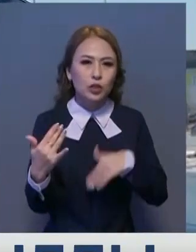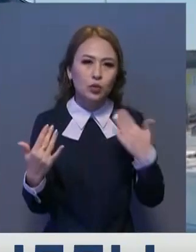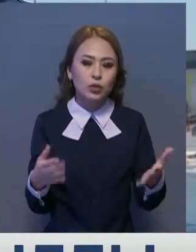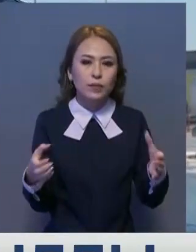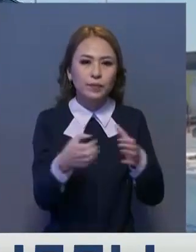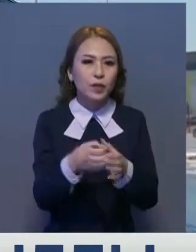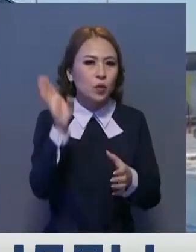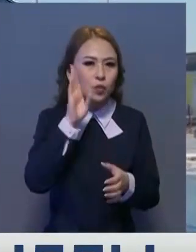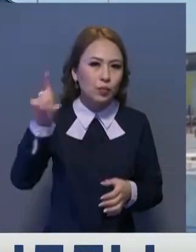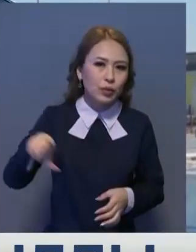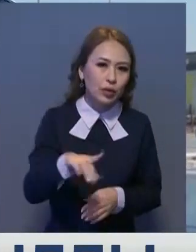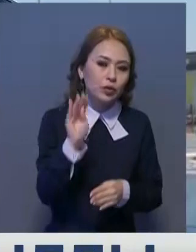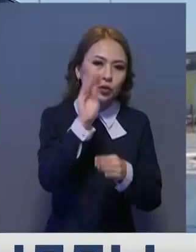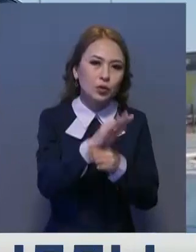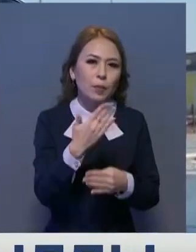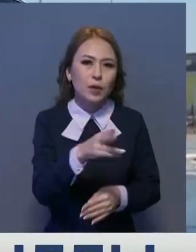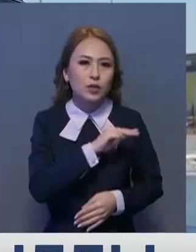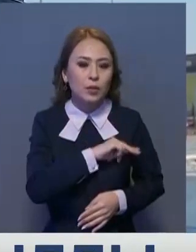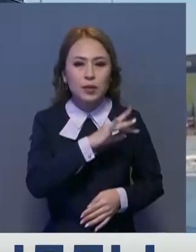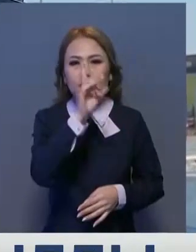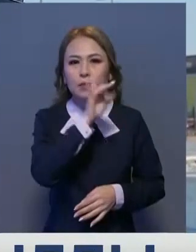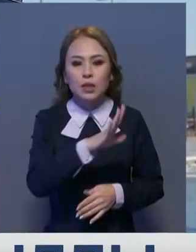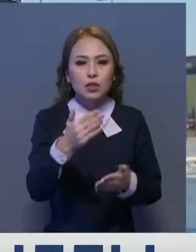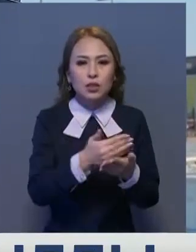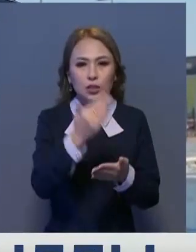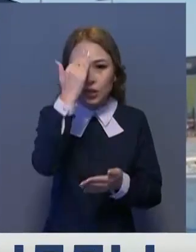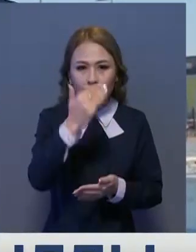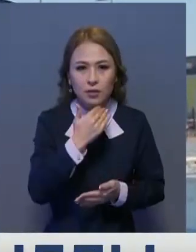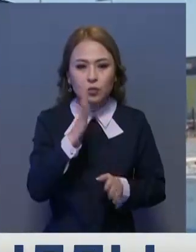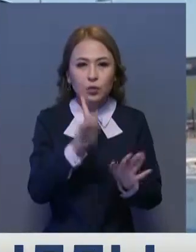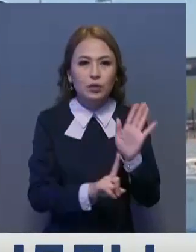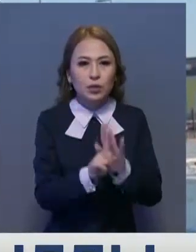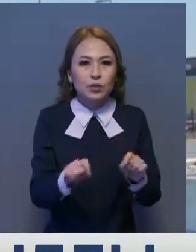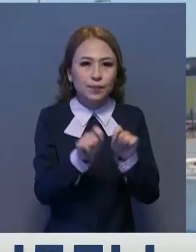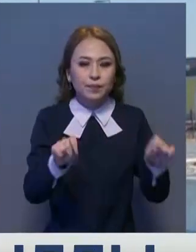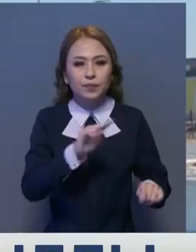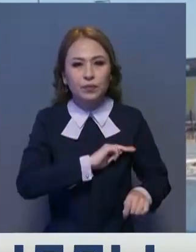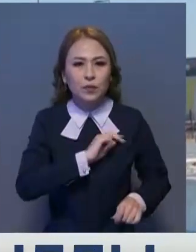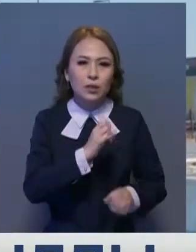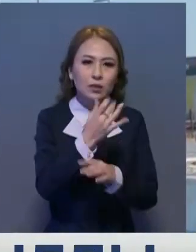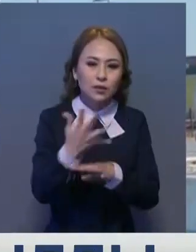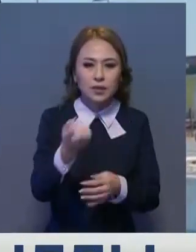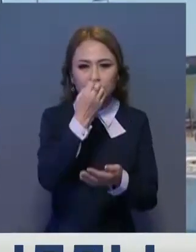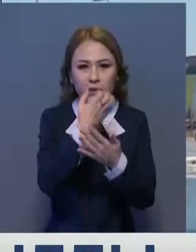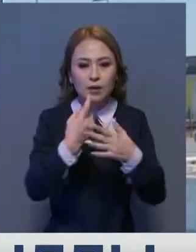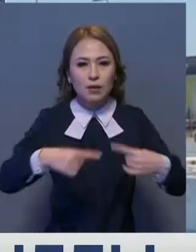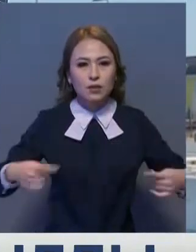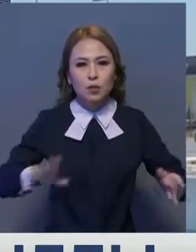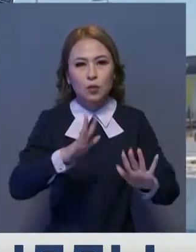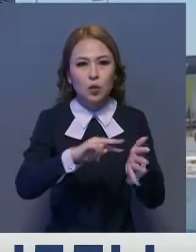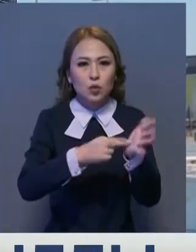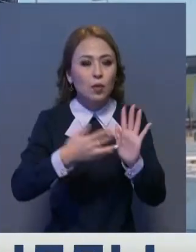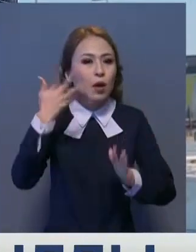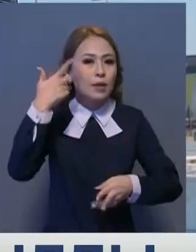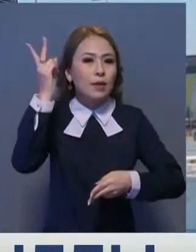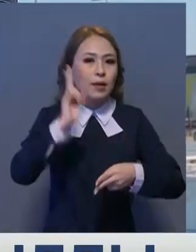су бұрқақтардан тұрады. Ол қазір жұмыс істемейді, бірақ жазда біз оларды іске қосамыз. Сондай-ақ көгалдар мен гүлзарлар да болады. Мұның бәрін жоба